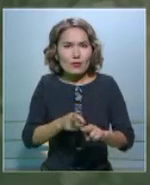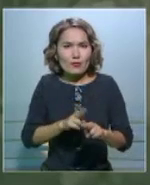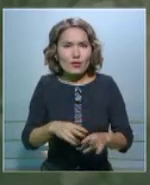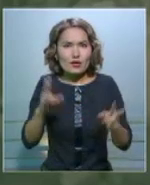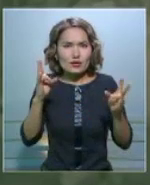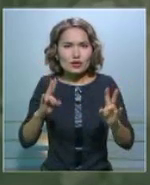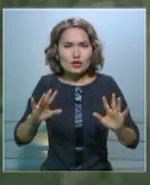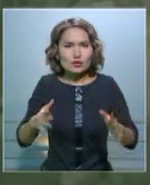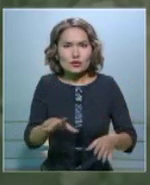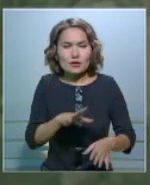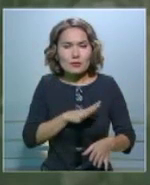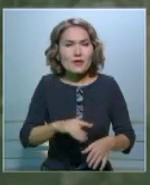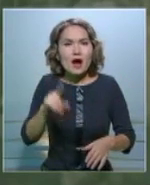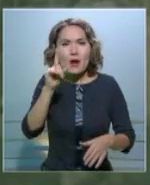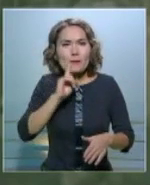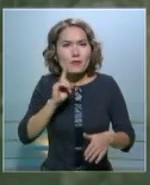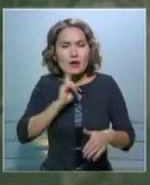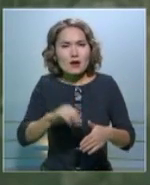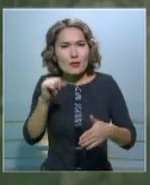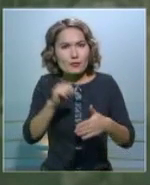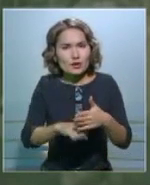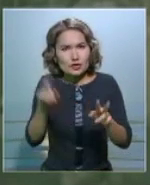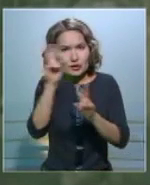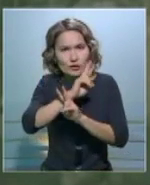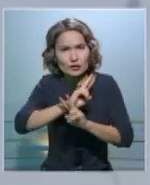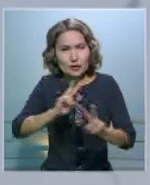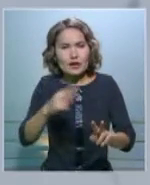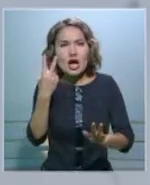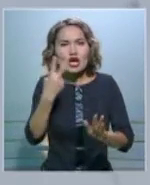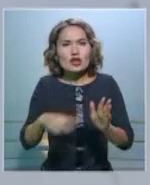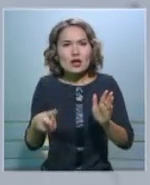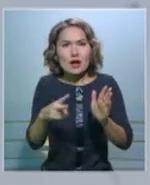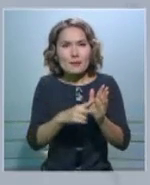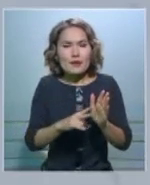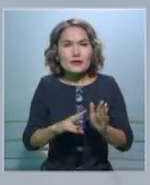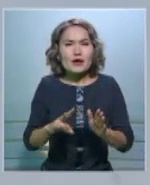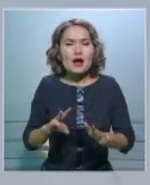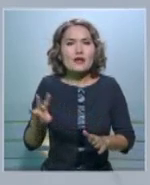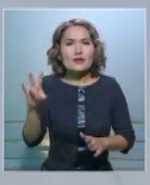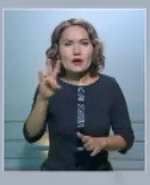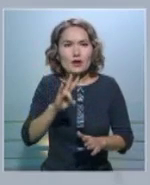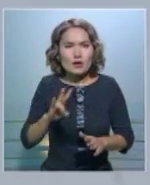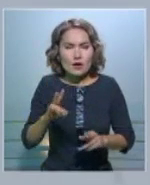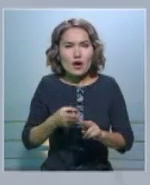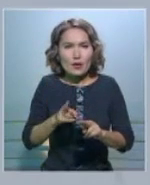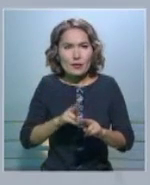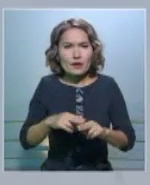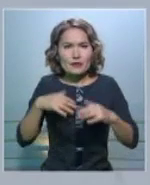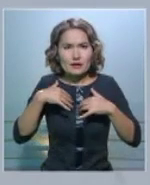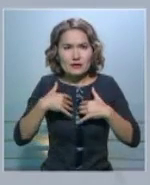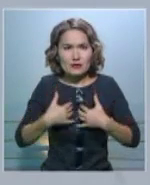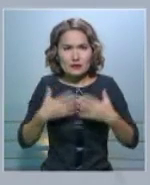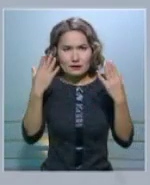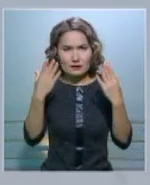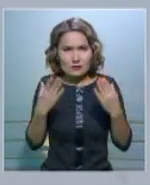табылып отыр. Апатқа не себеп болғаны әзірге белгісіз. 27 қараша өңірде аза тұту күні болып жарияланды.